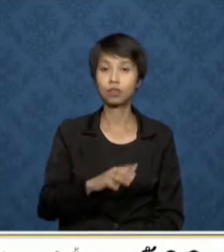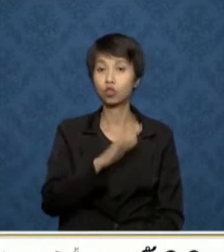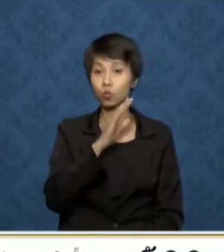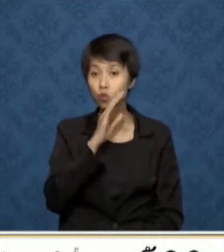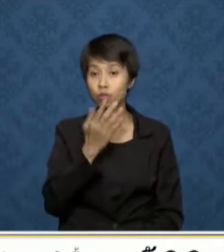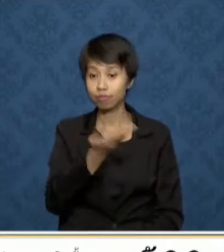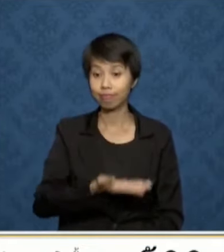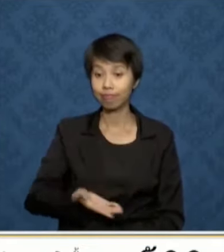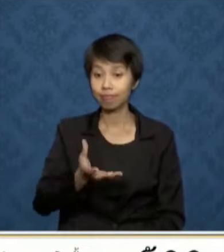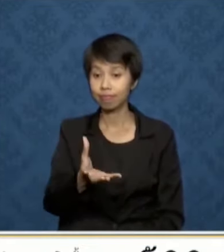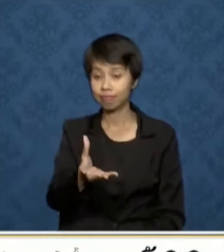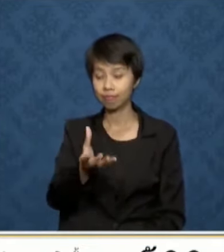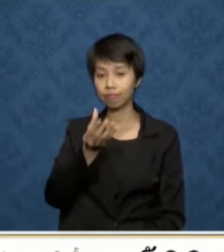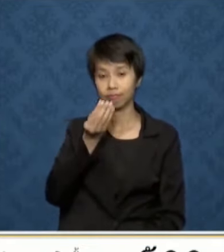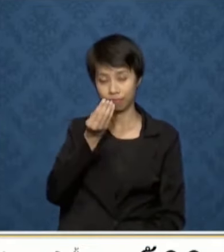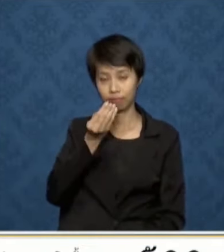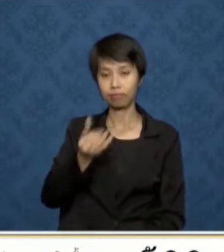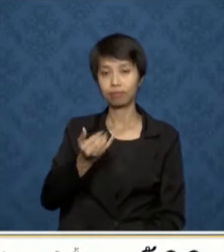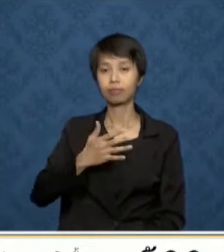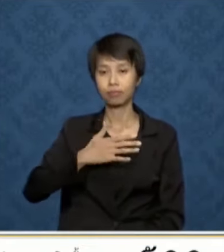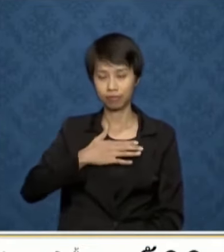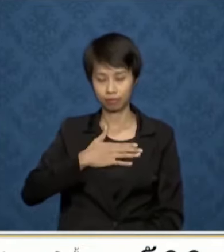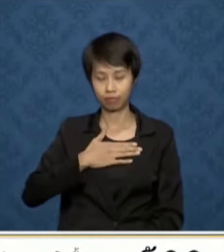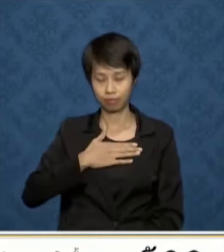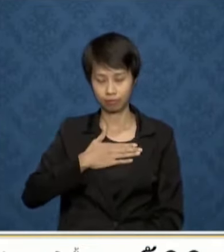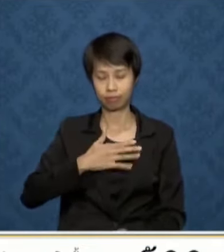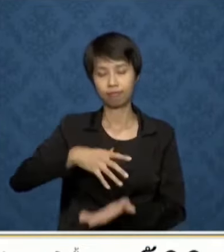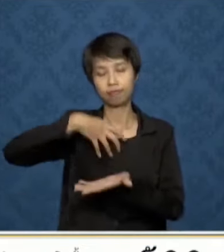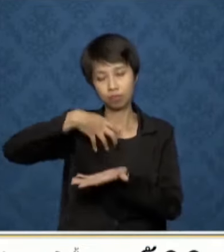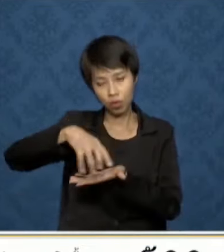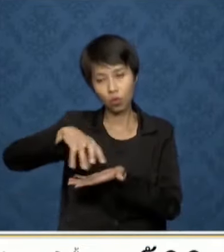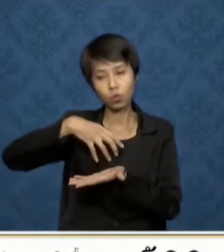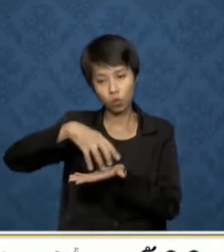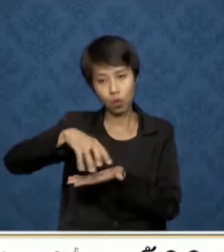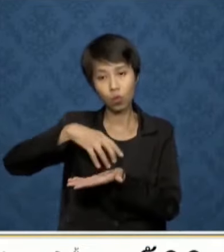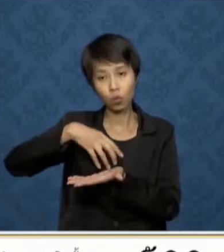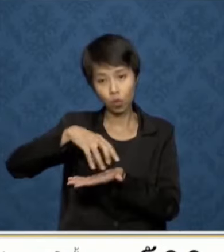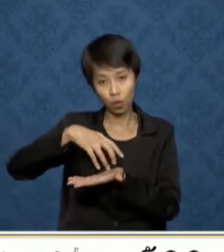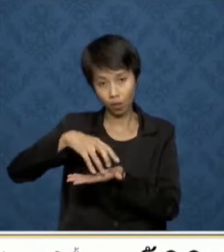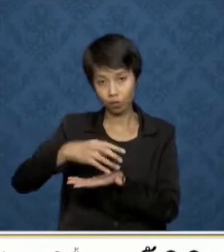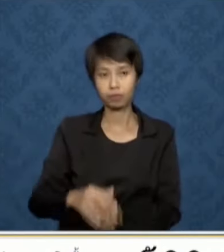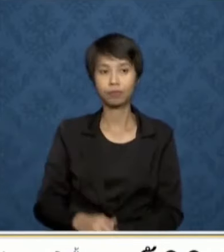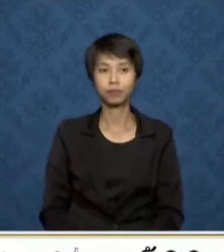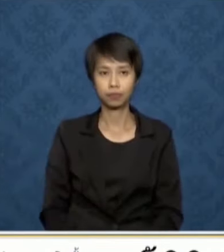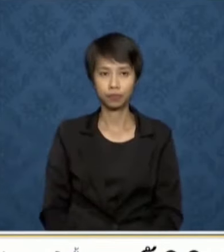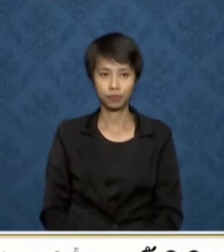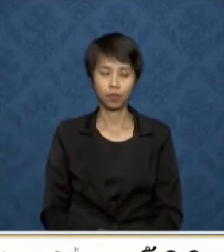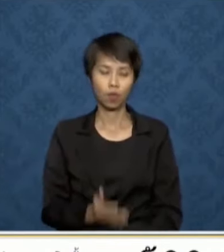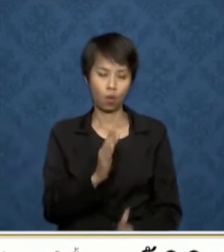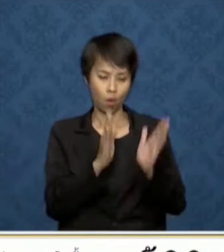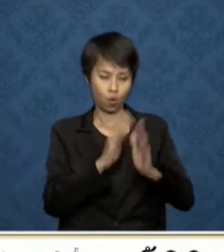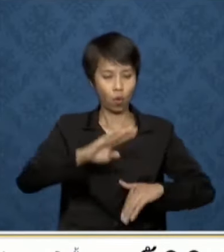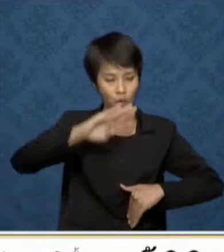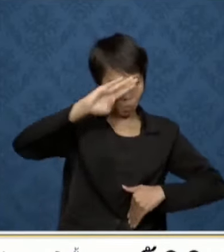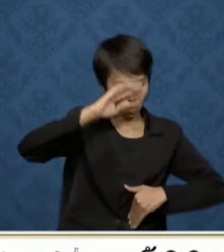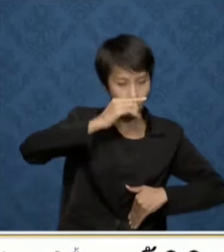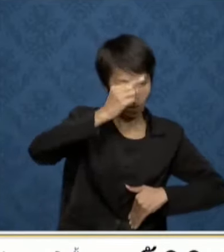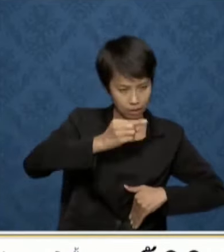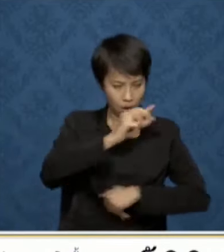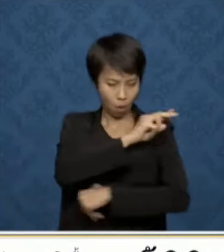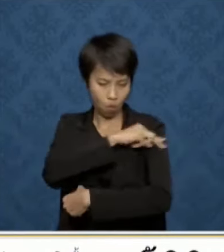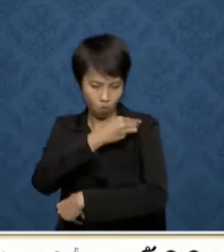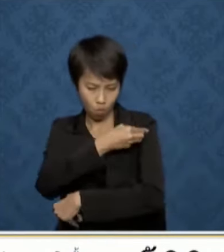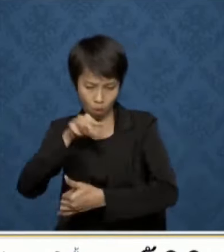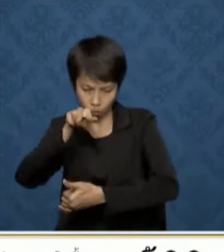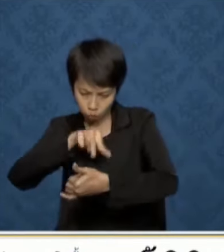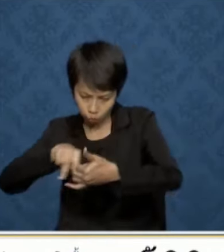่านฟัง ทานฟครัท่านฟัผมไปเรBase on อยู่บสมติธานนี้คนไข่ป่ยจิง หมอปฏิบตถกต้องจริ